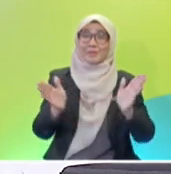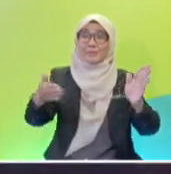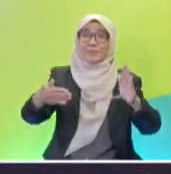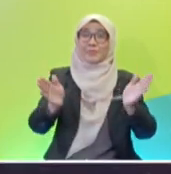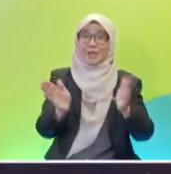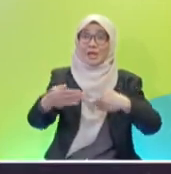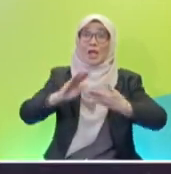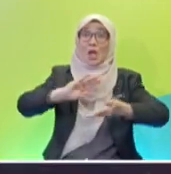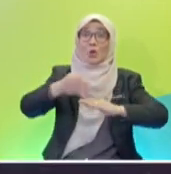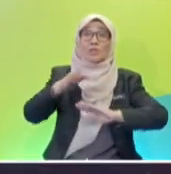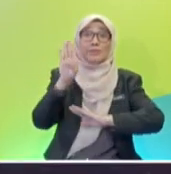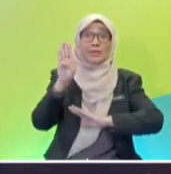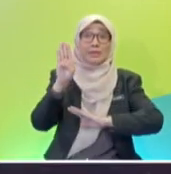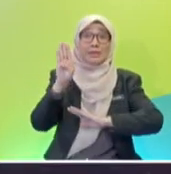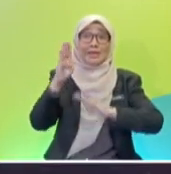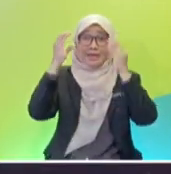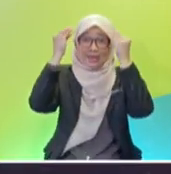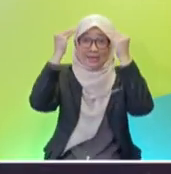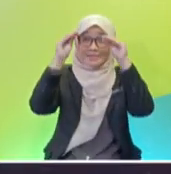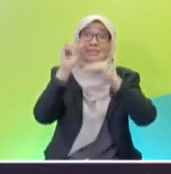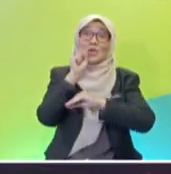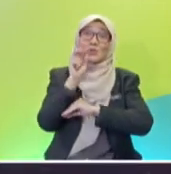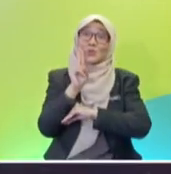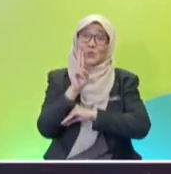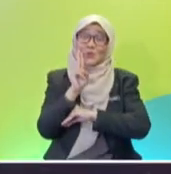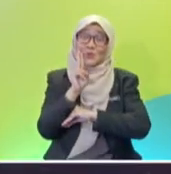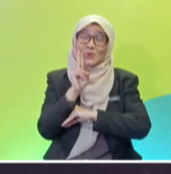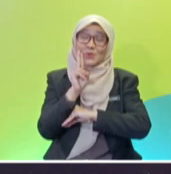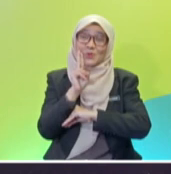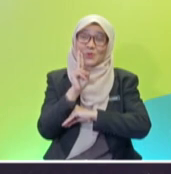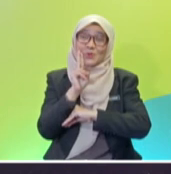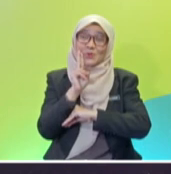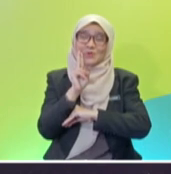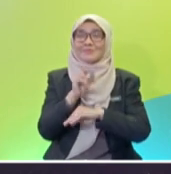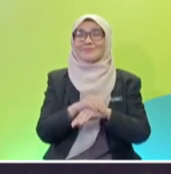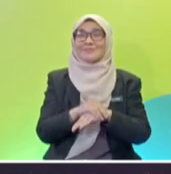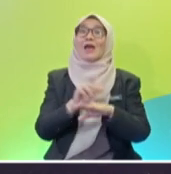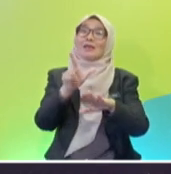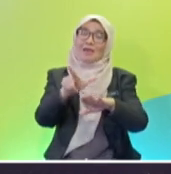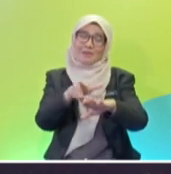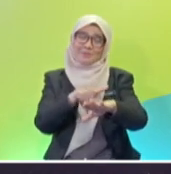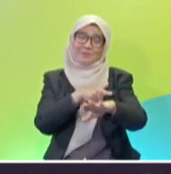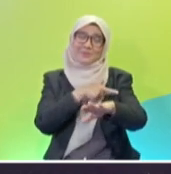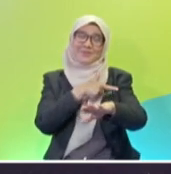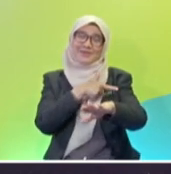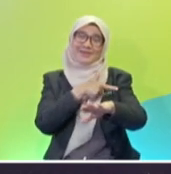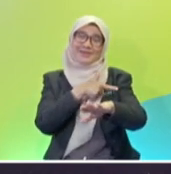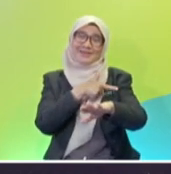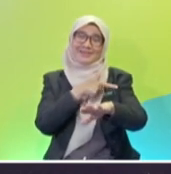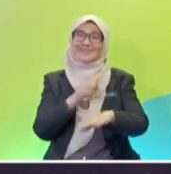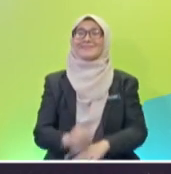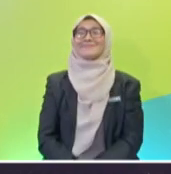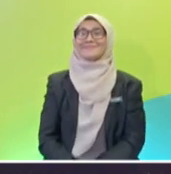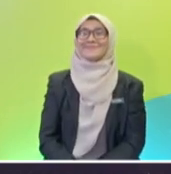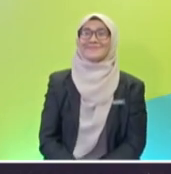yang kalah ni Hanif. Kotak B tadi saya rasa minta maaf cikgu, saya rasa agak lambat.